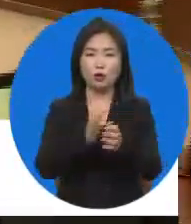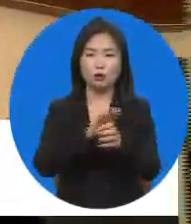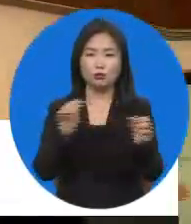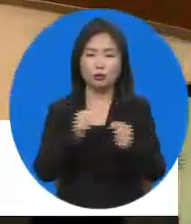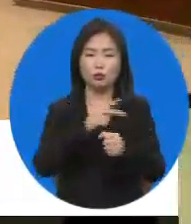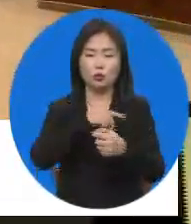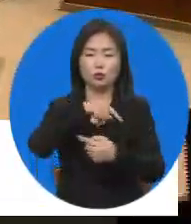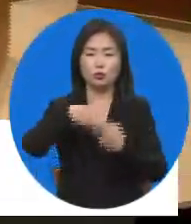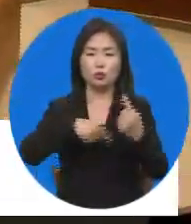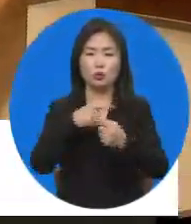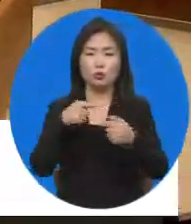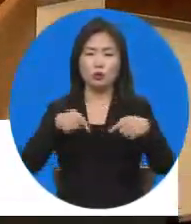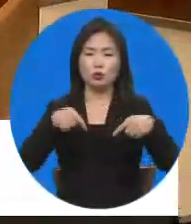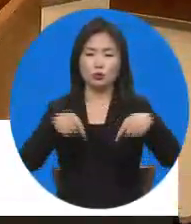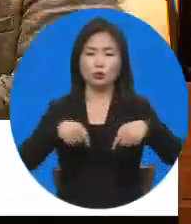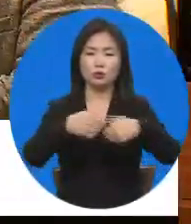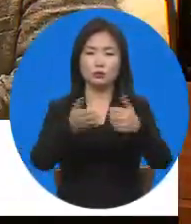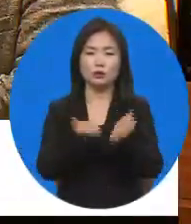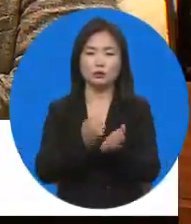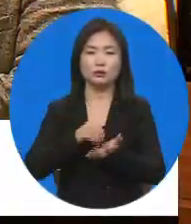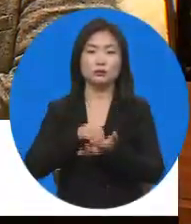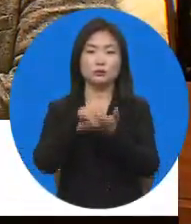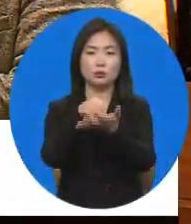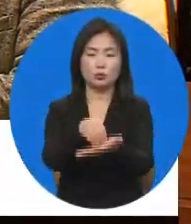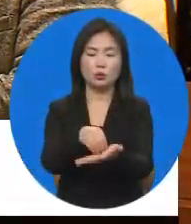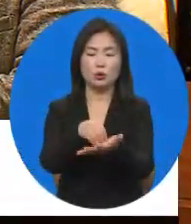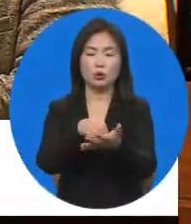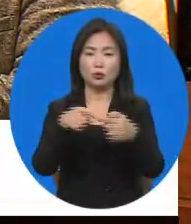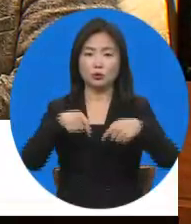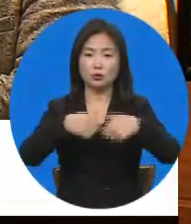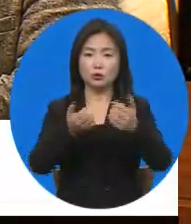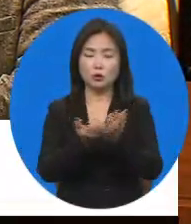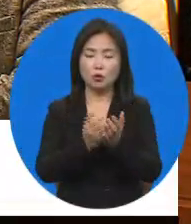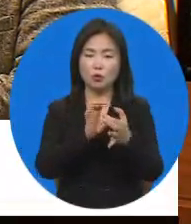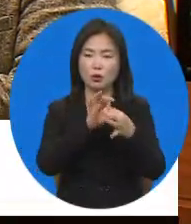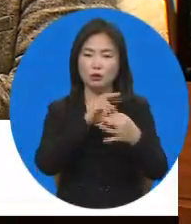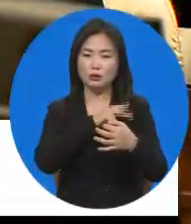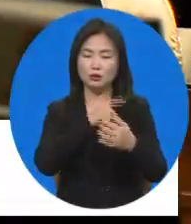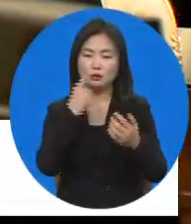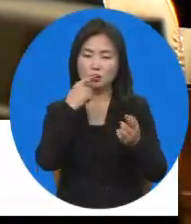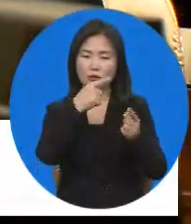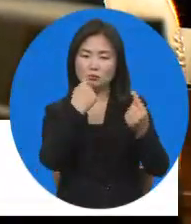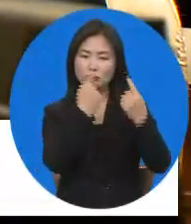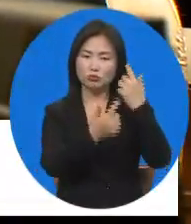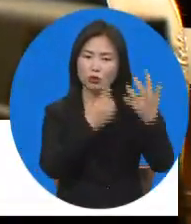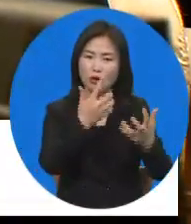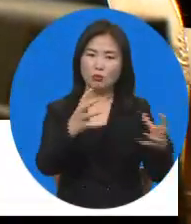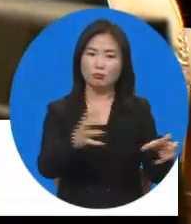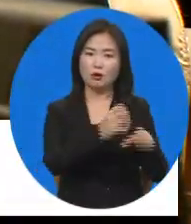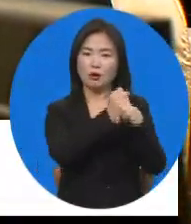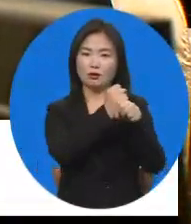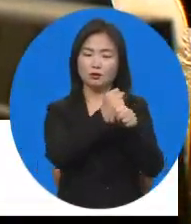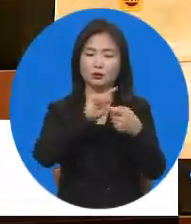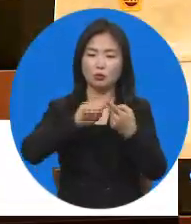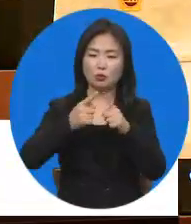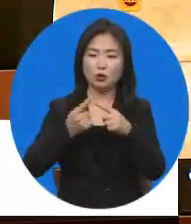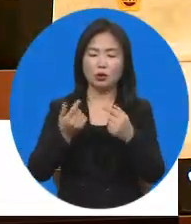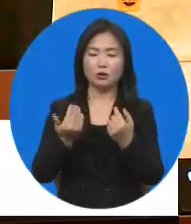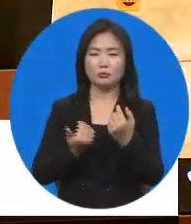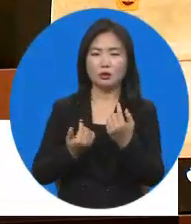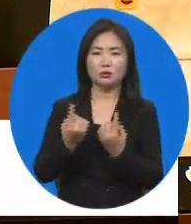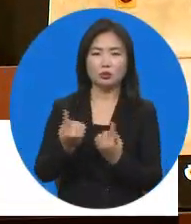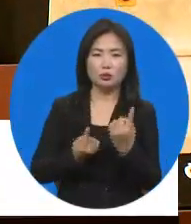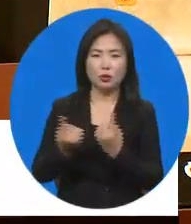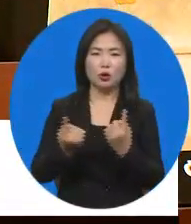또 입회 운영위원회의 교섭단체 로 등록합니다 교섭단체 른 소속 의원의 의견을 듣고 교섭단체 상호간의 사전